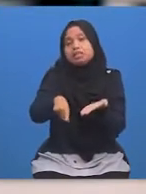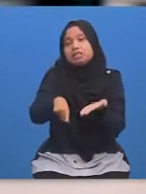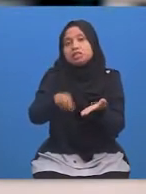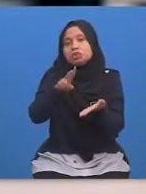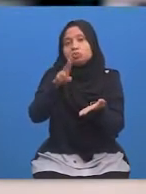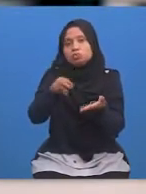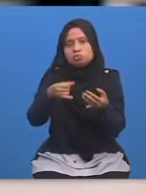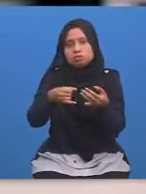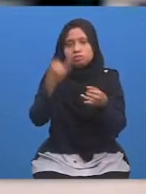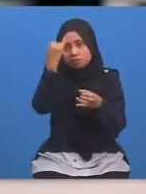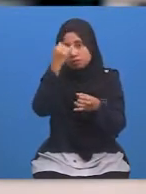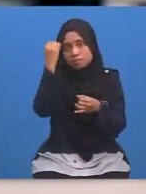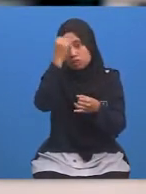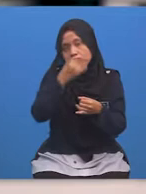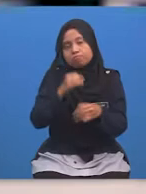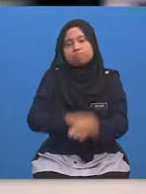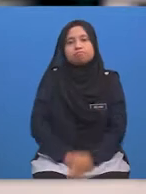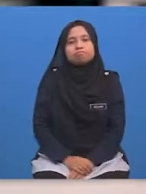ini.